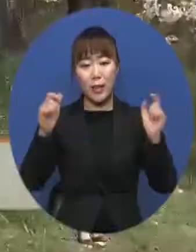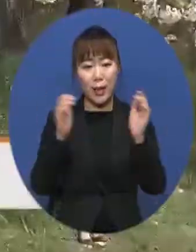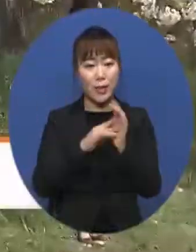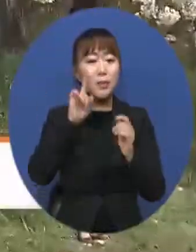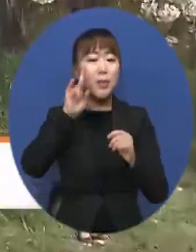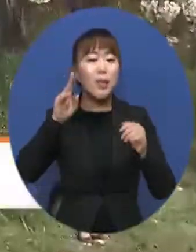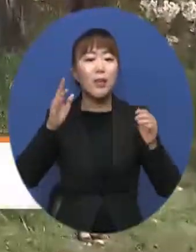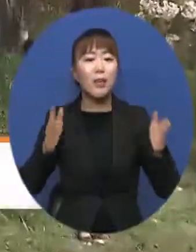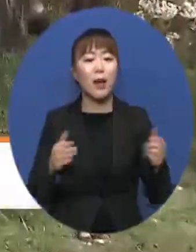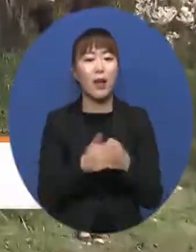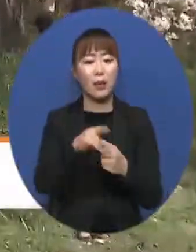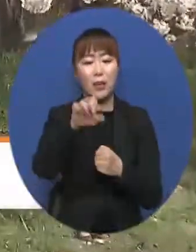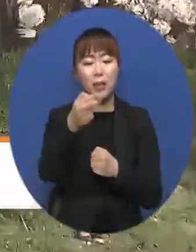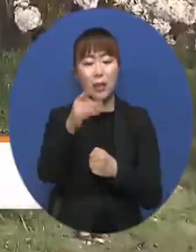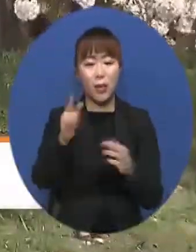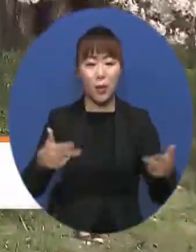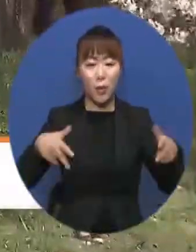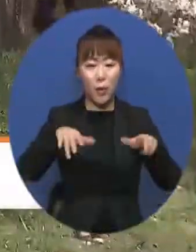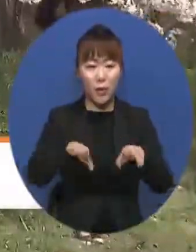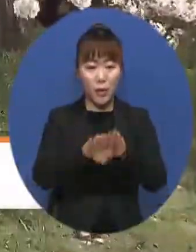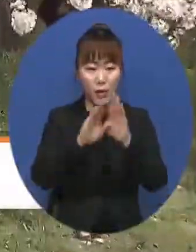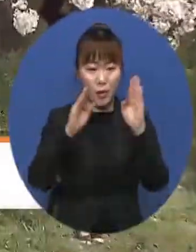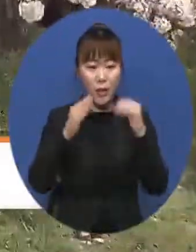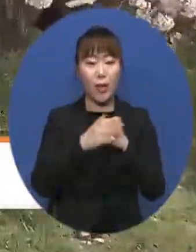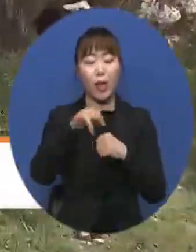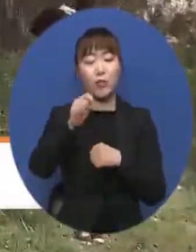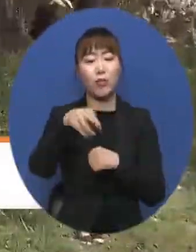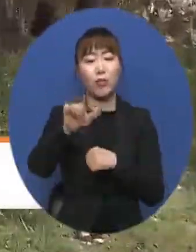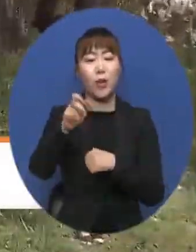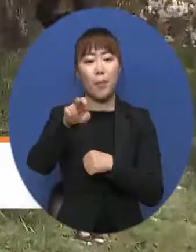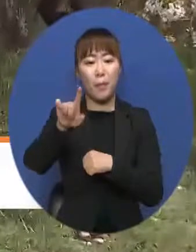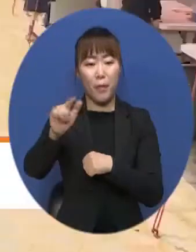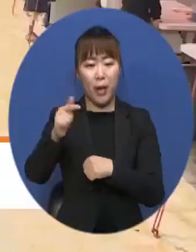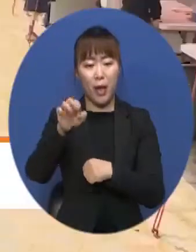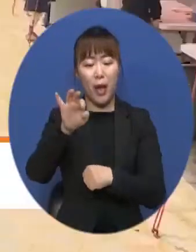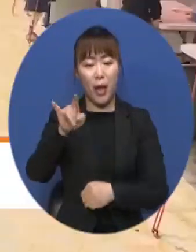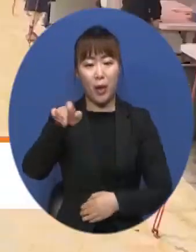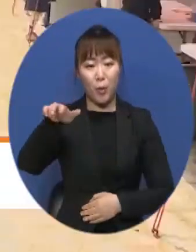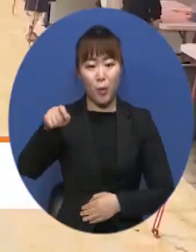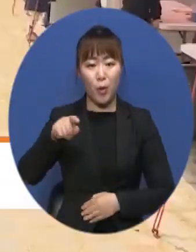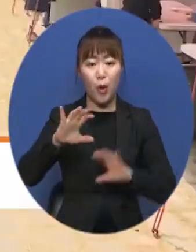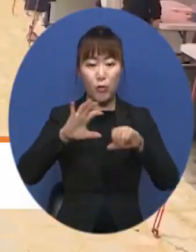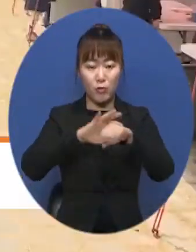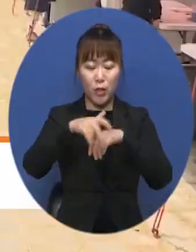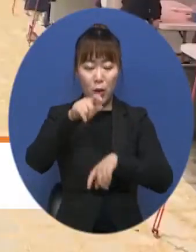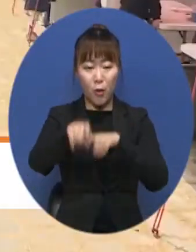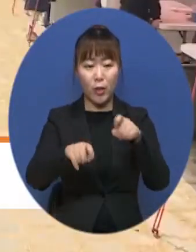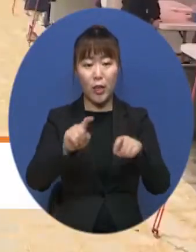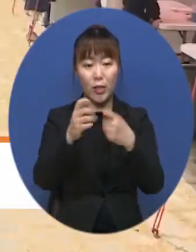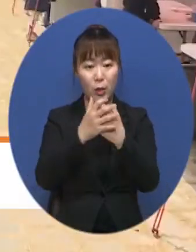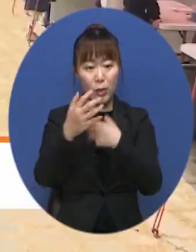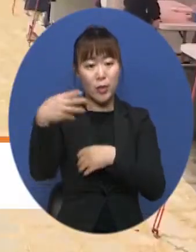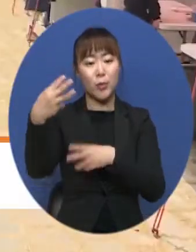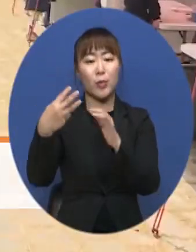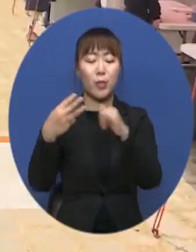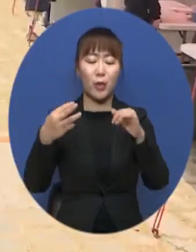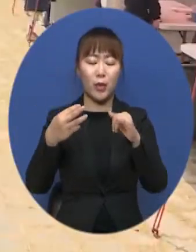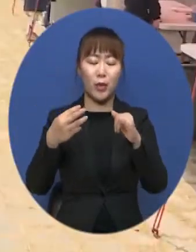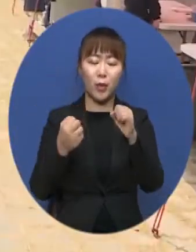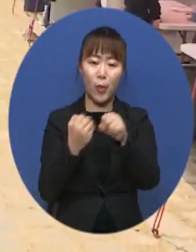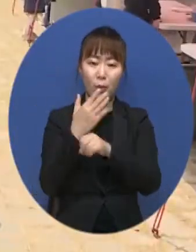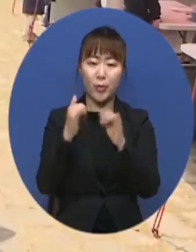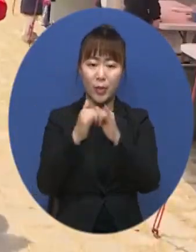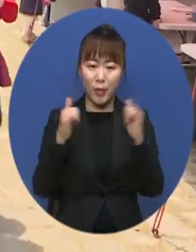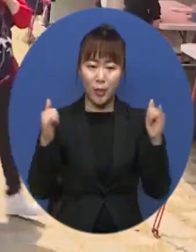이틀간 순천 장대공원에서 열린 제9회 순천만 에코 국제 걷기 대회는 3천여 명이 넘는 참가자들이 아름답게